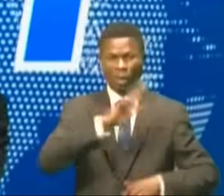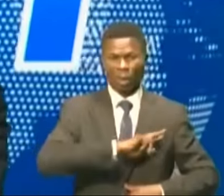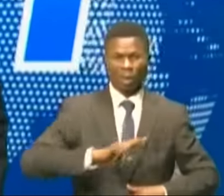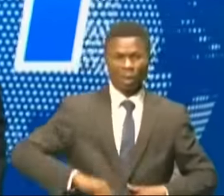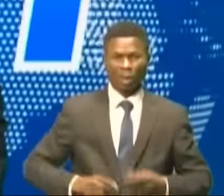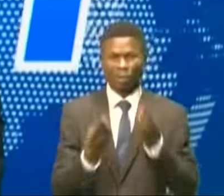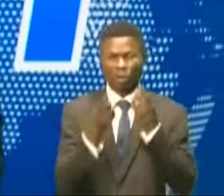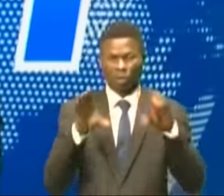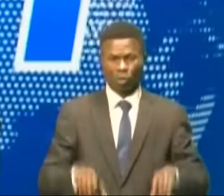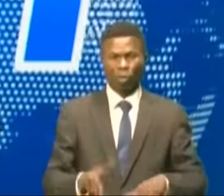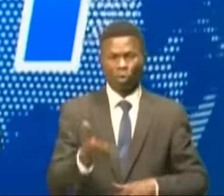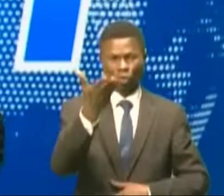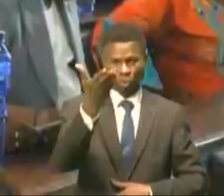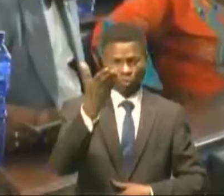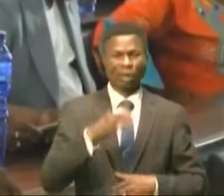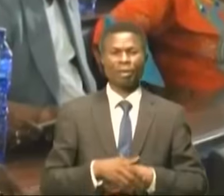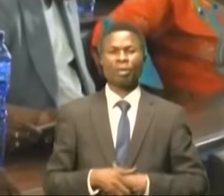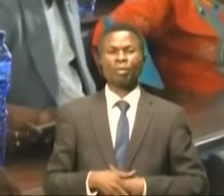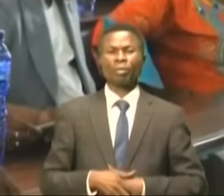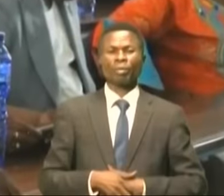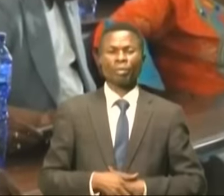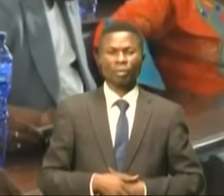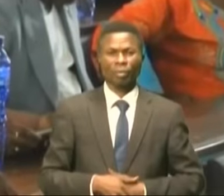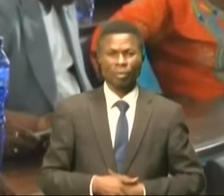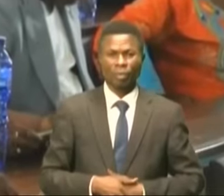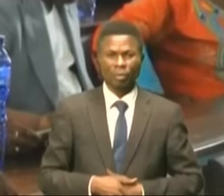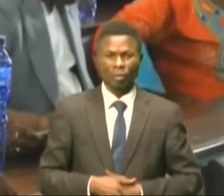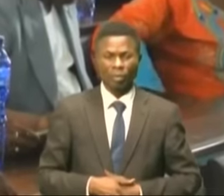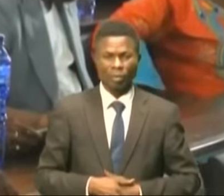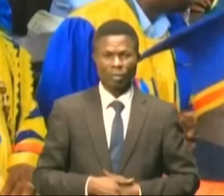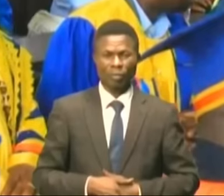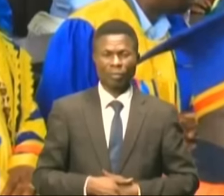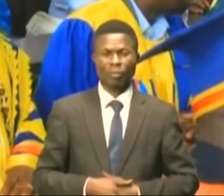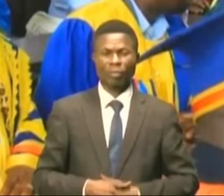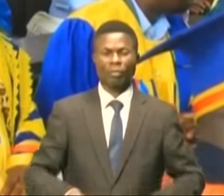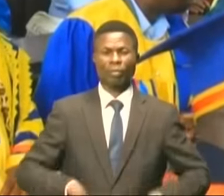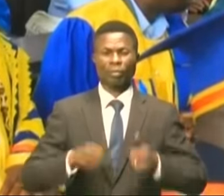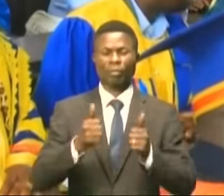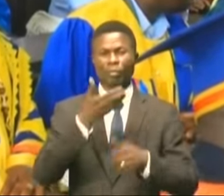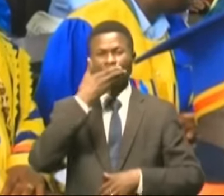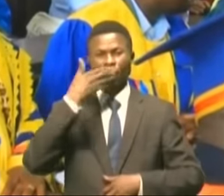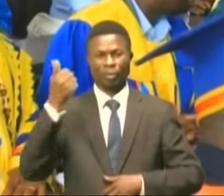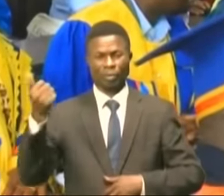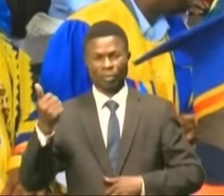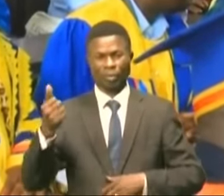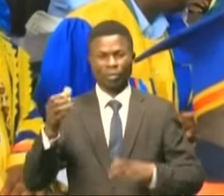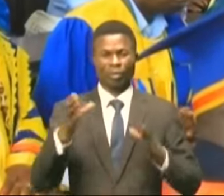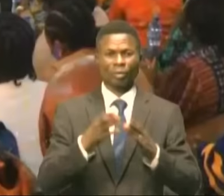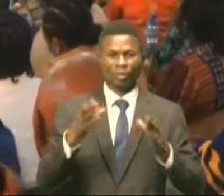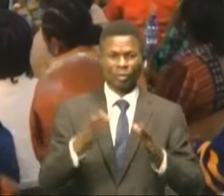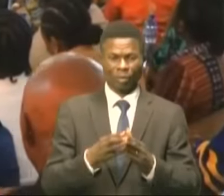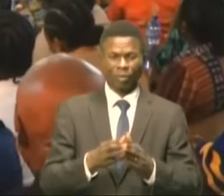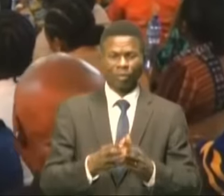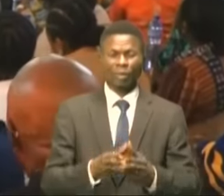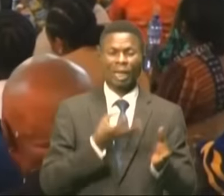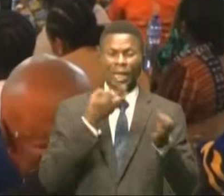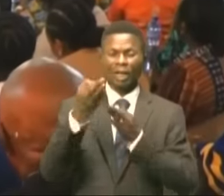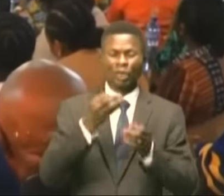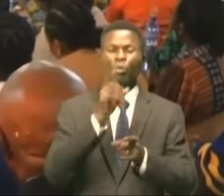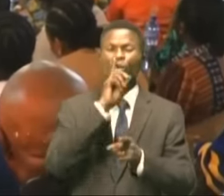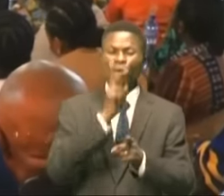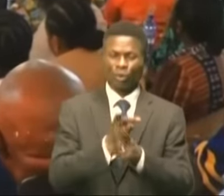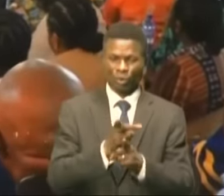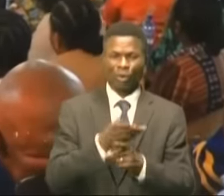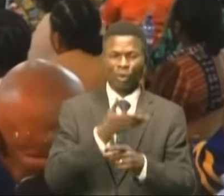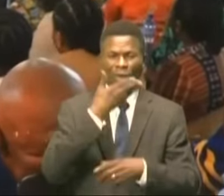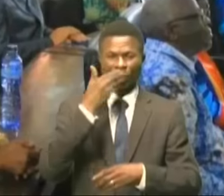comme nous dit Grace Marousson. Quand on détient un parcours élogé avec des éléments aussi riches comme un doctorat